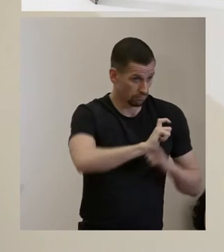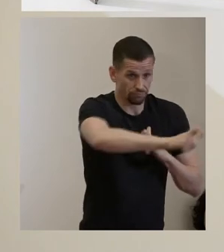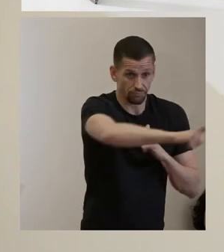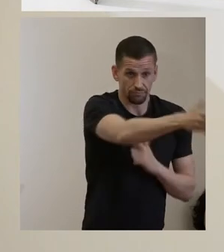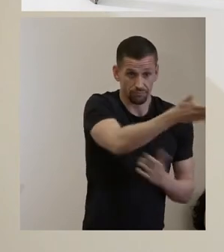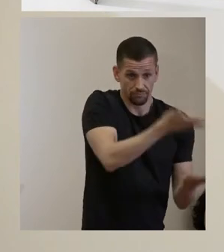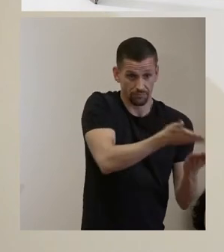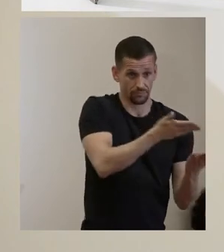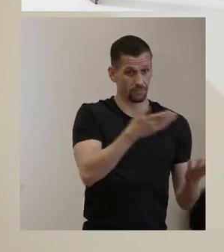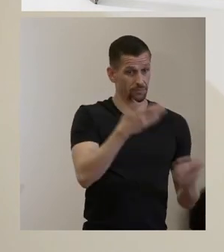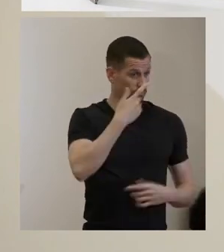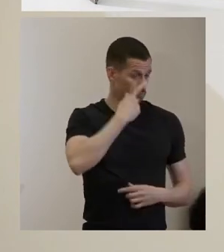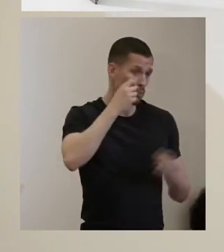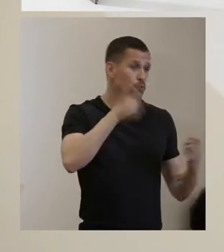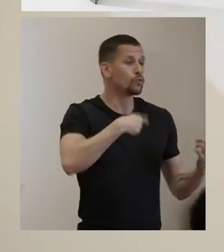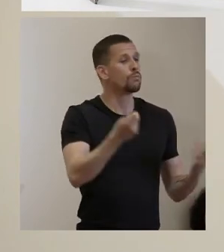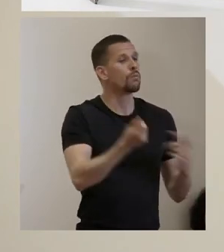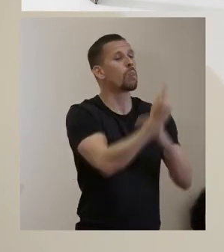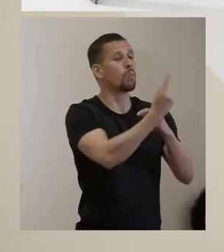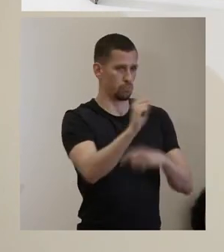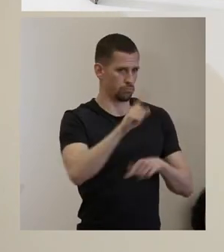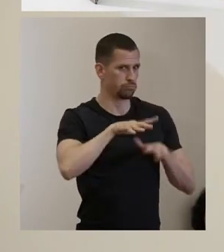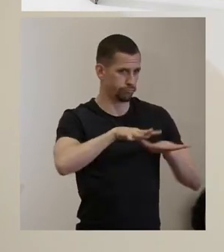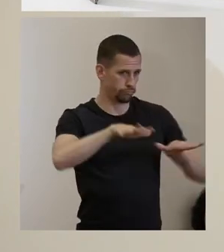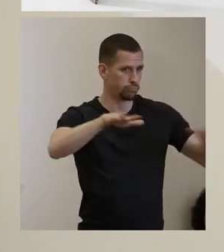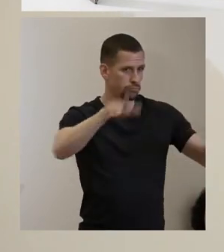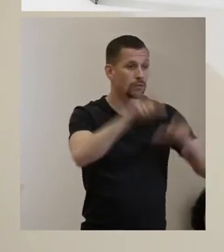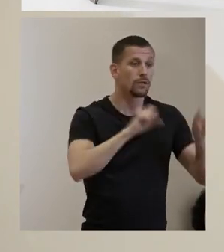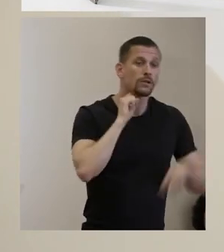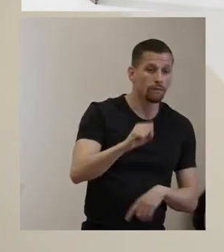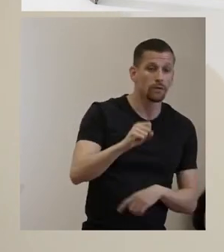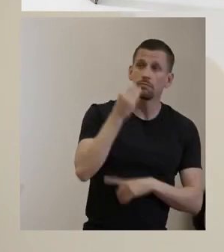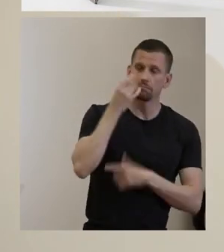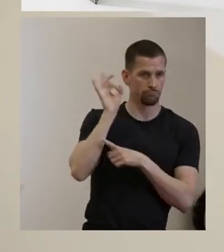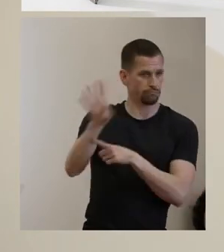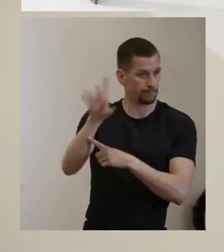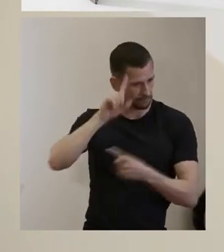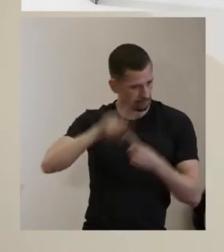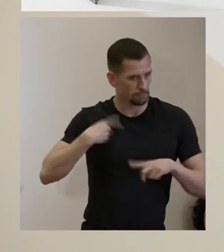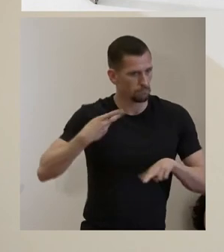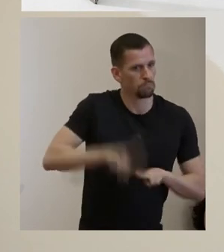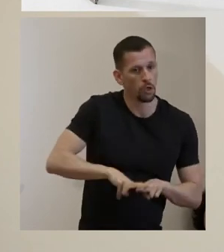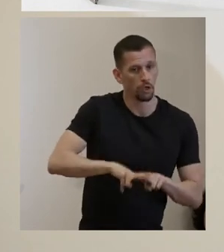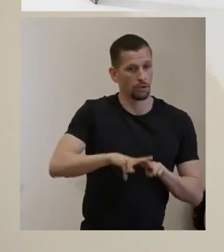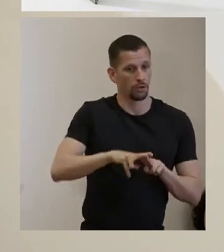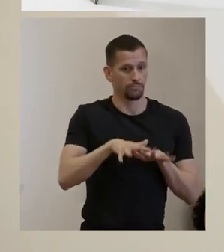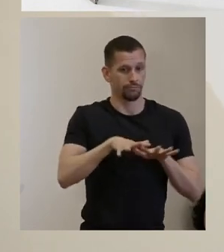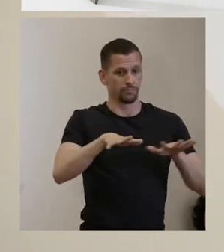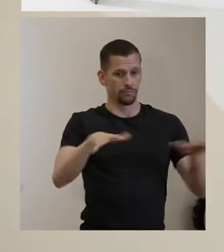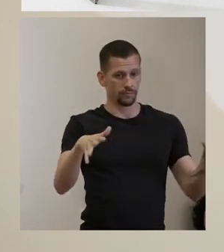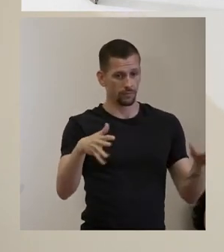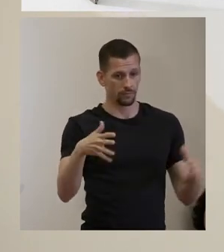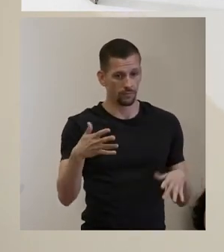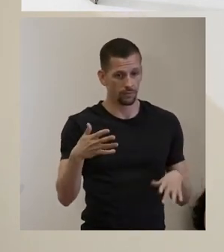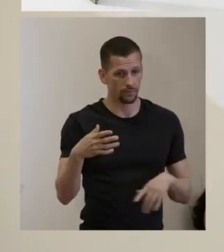déportation sur le navire, les mauvais traitements, la peur de l'inconnu en faisaient sombrer certains dans un état de